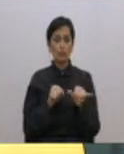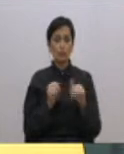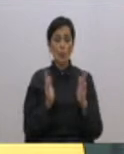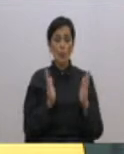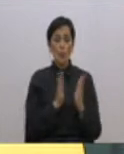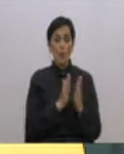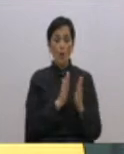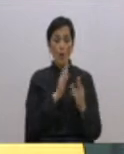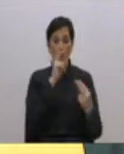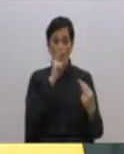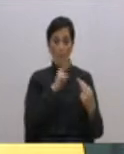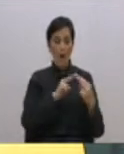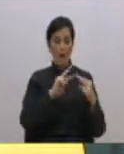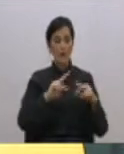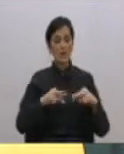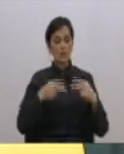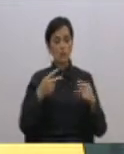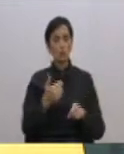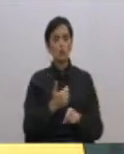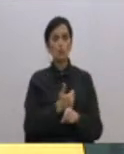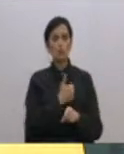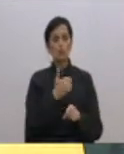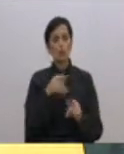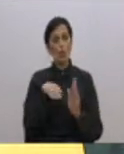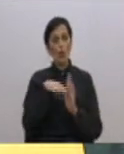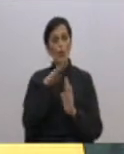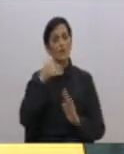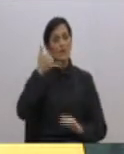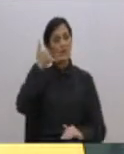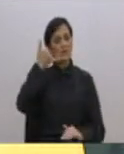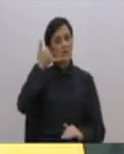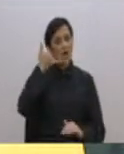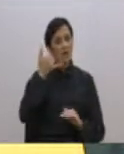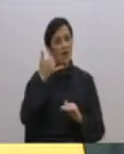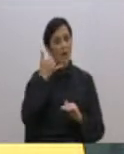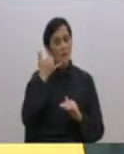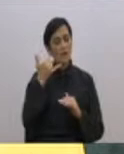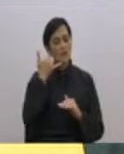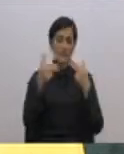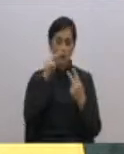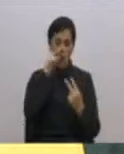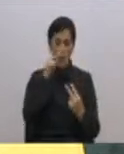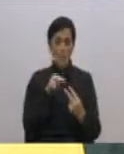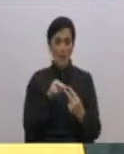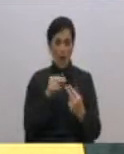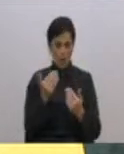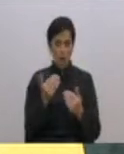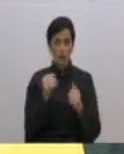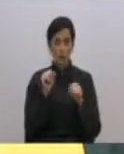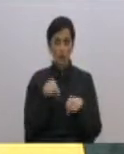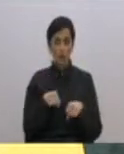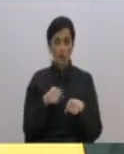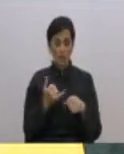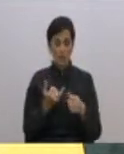პაემნის გადაცვლა სურდეს და ერჩივნოს სატელეფონო საუბარში ან ვიდეო პაემანში მოდის